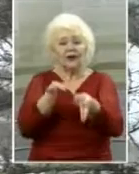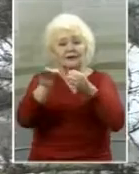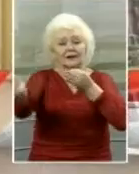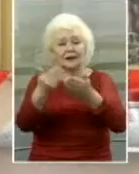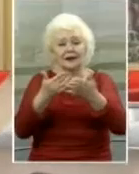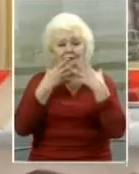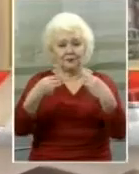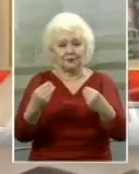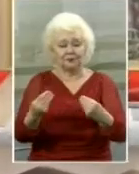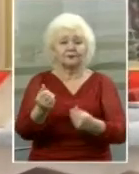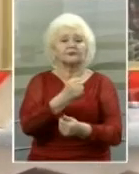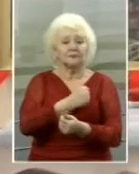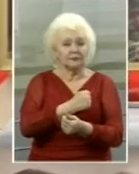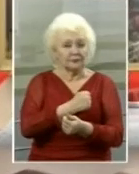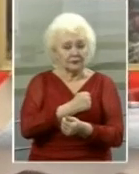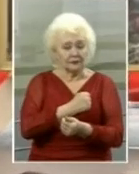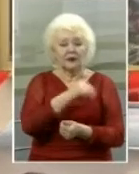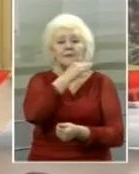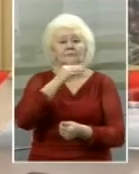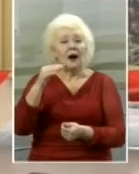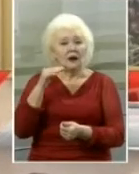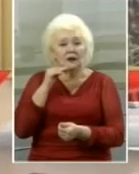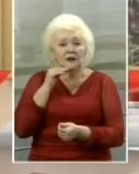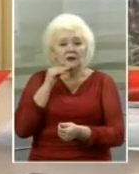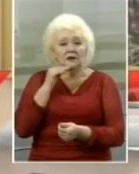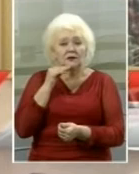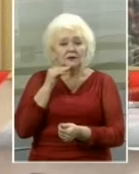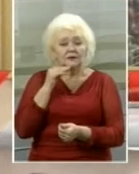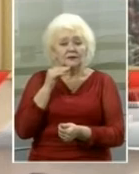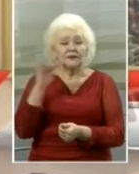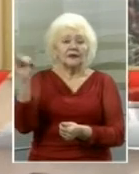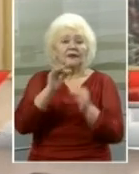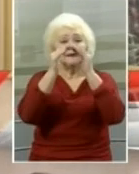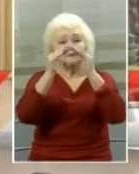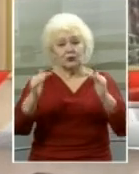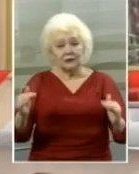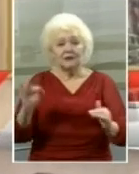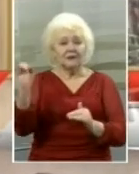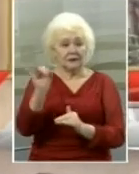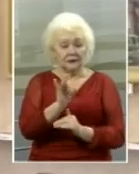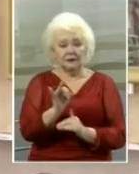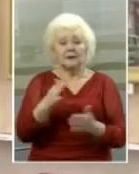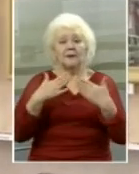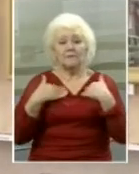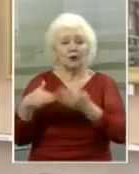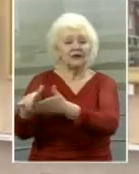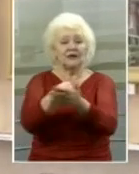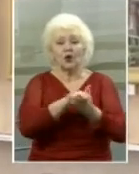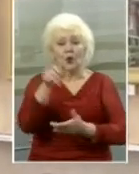естетики. На жаль, багато і будівель, і мої